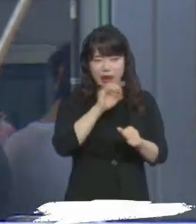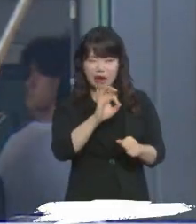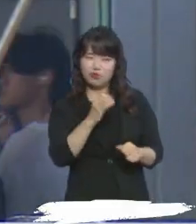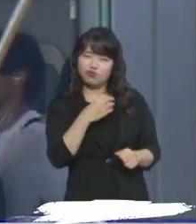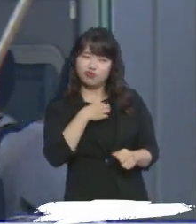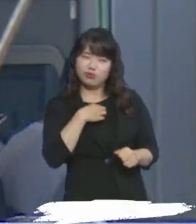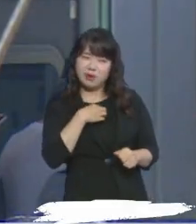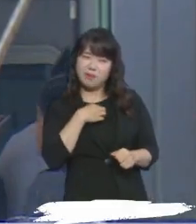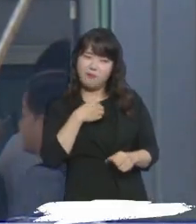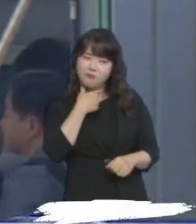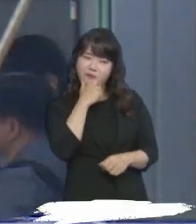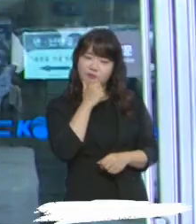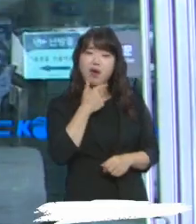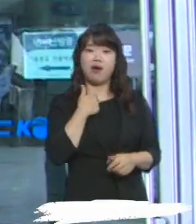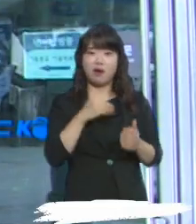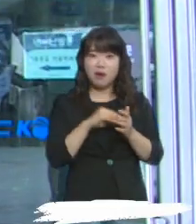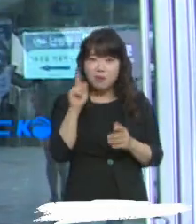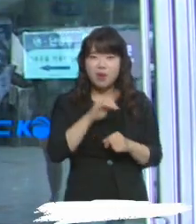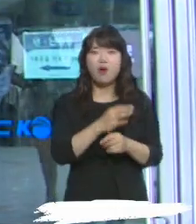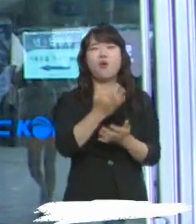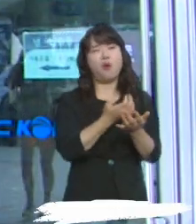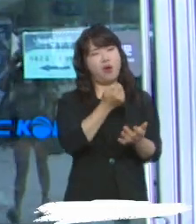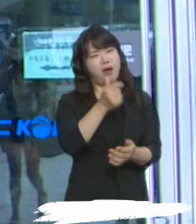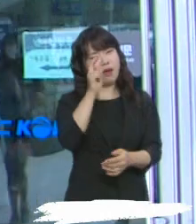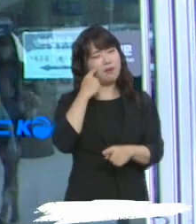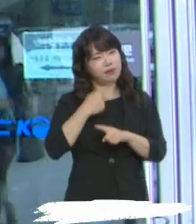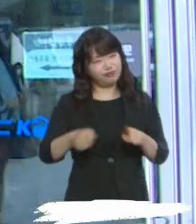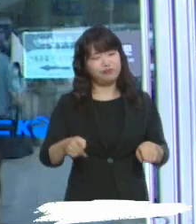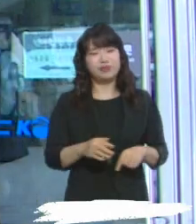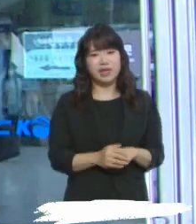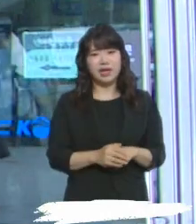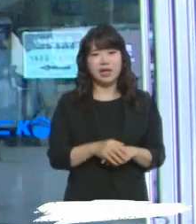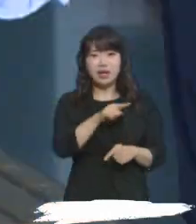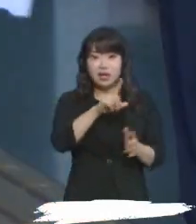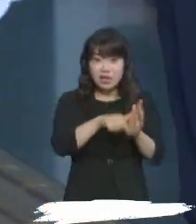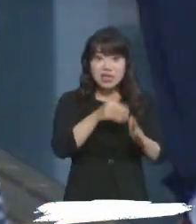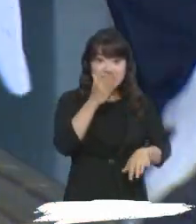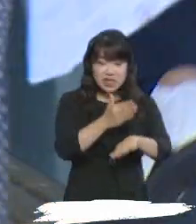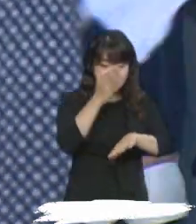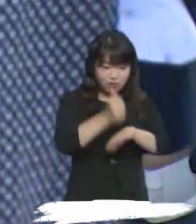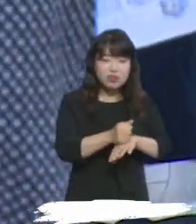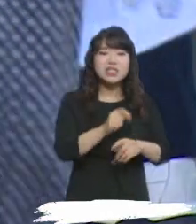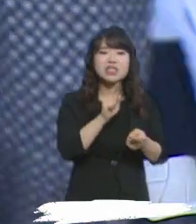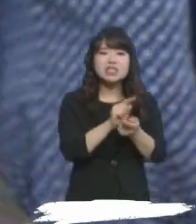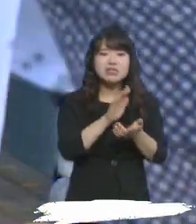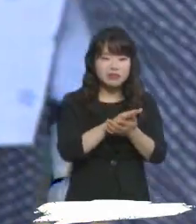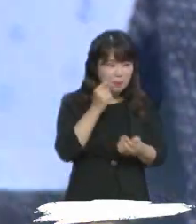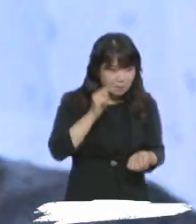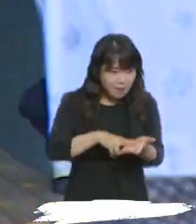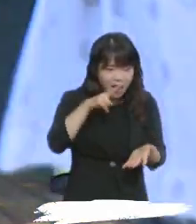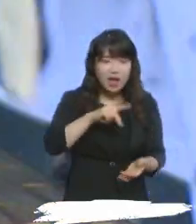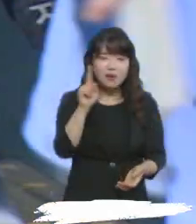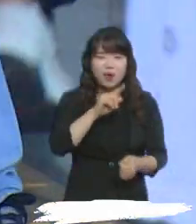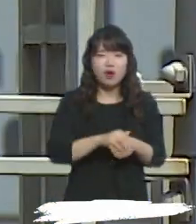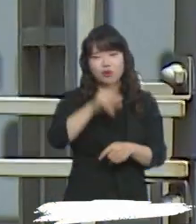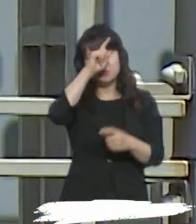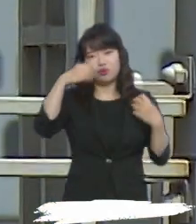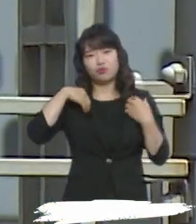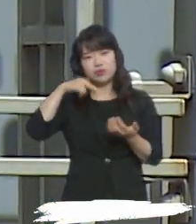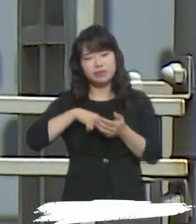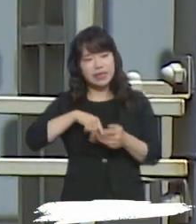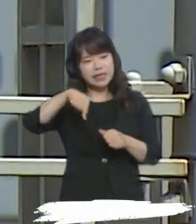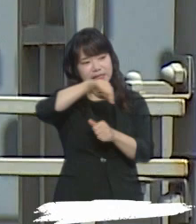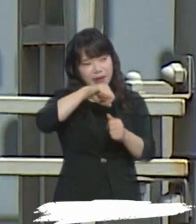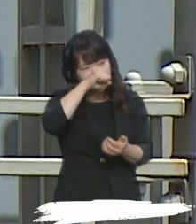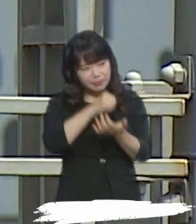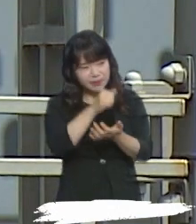있었습니다. 경제성이 낮다는 이유였는데 이런 우려가 현실이 됐습니다. 정부의 예비타당성 조사